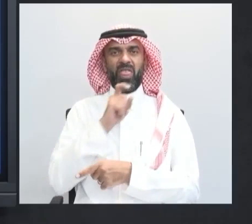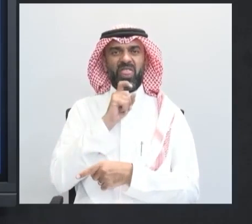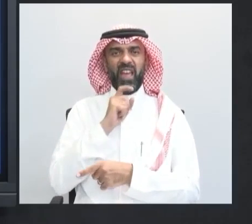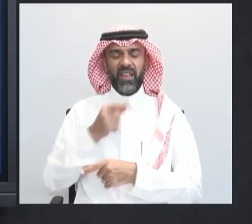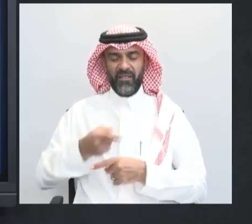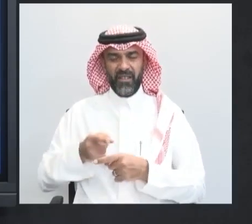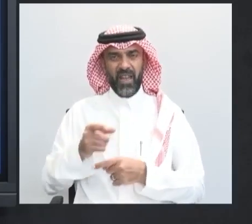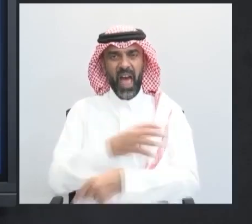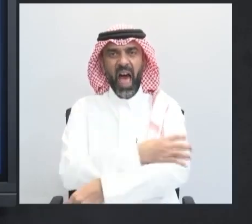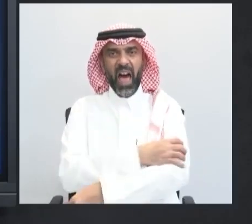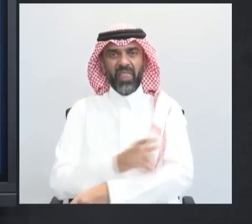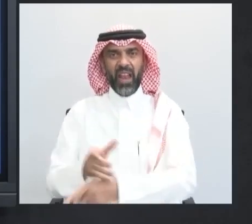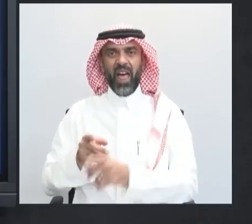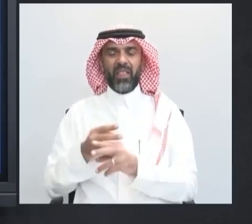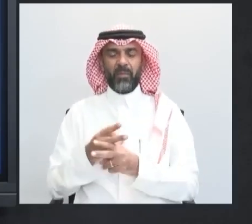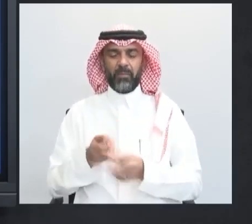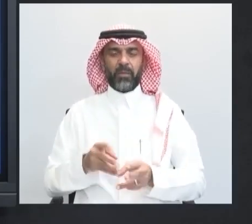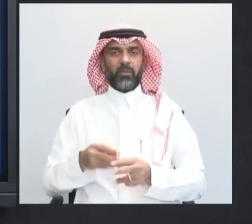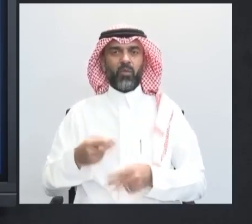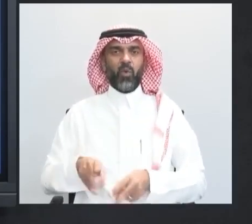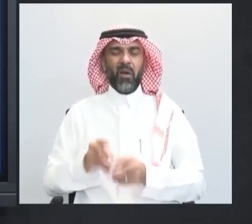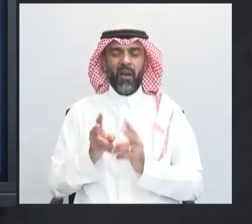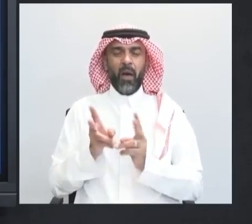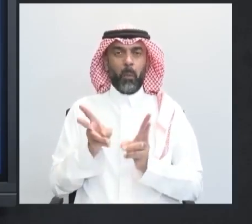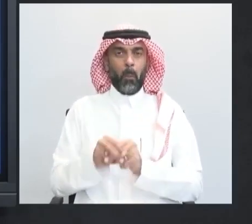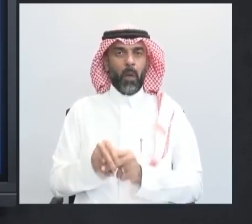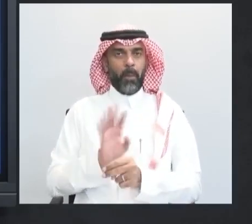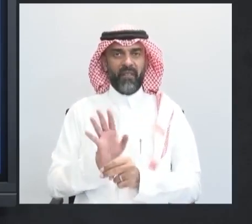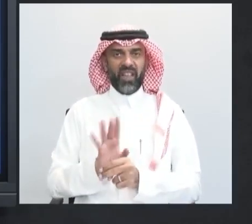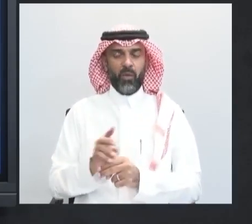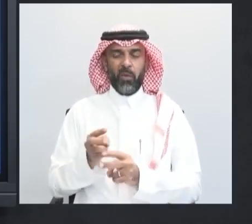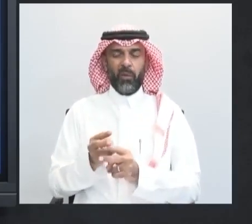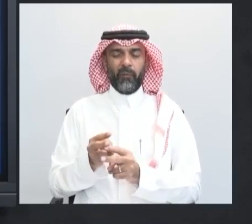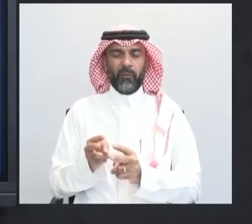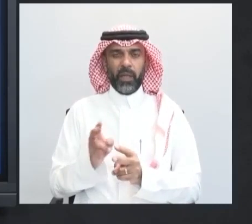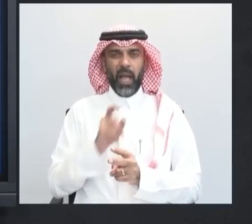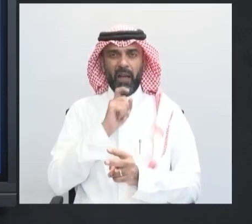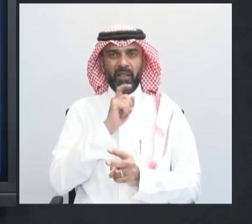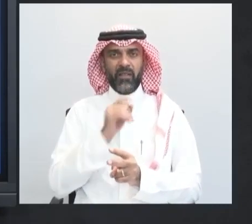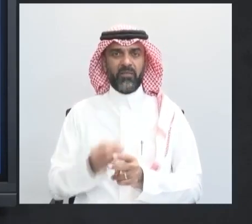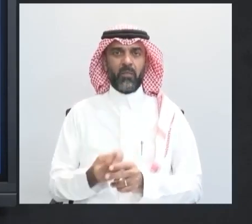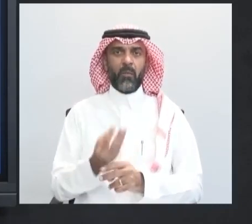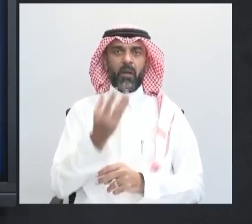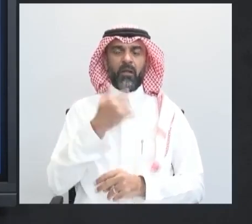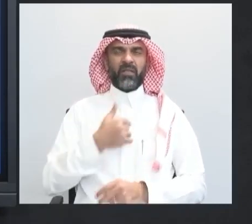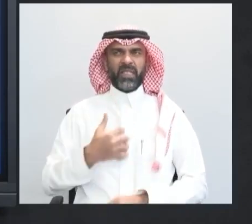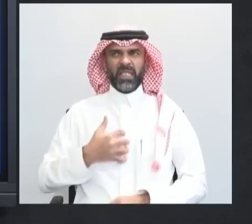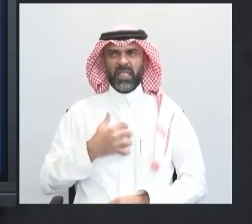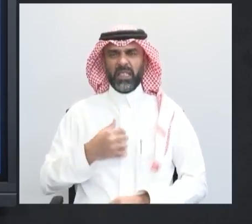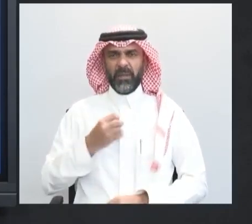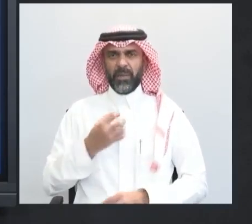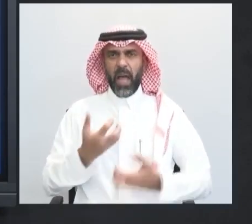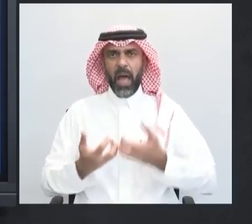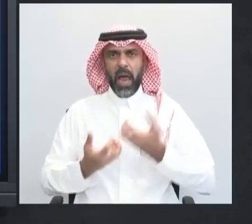العضله العاصره ضعف العضله العاصره اذا العضله العاصره منعت الطعام بالارتداد ولكن عندما